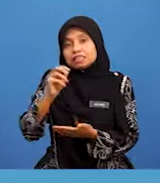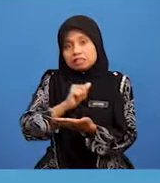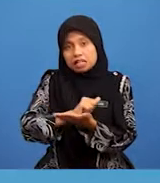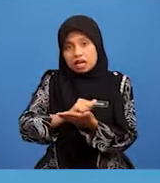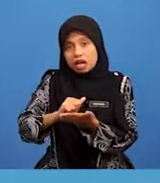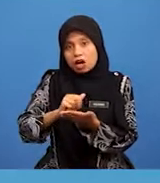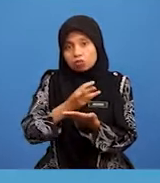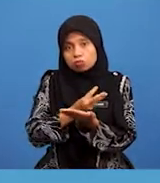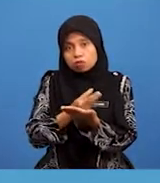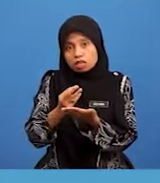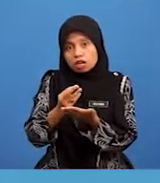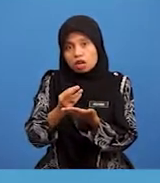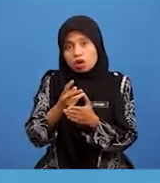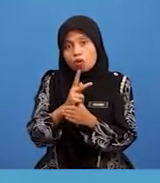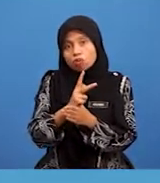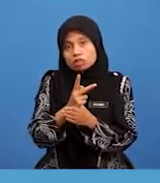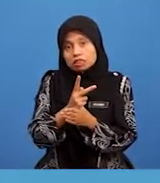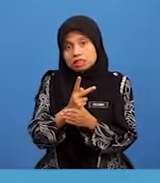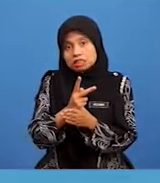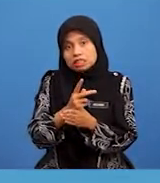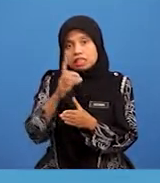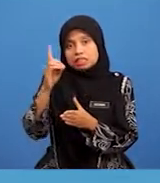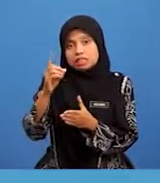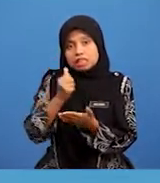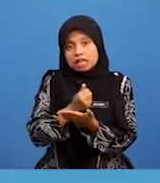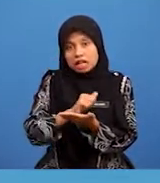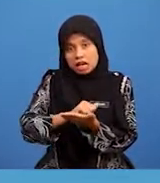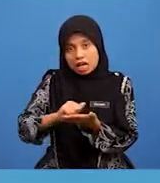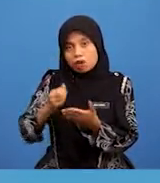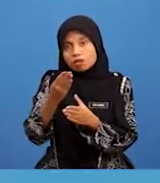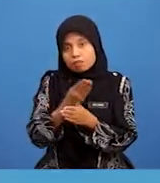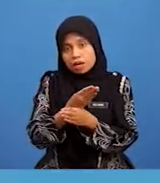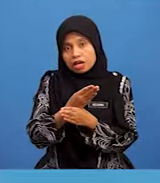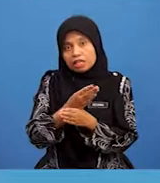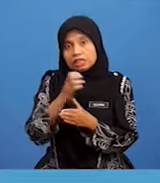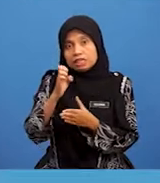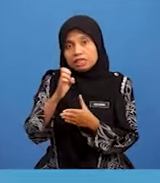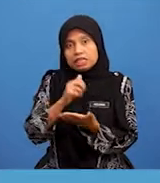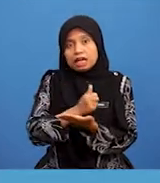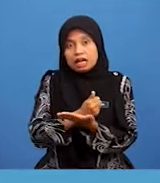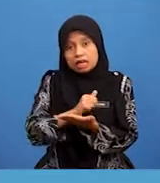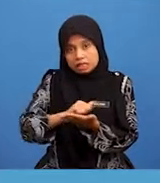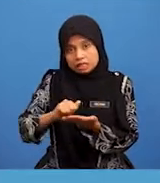D. Akaun bank dan E. Akaun-akaun berkaitan.